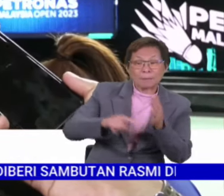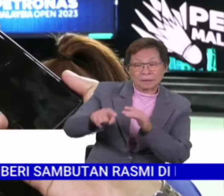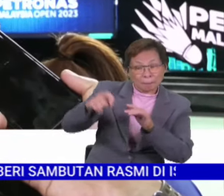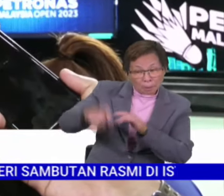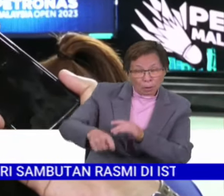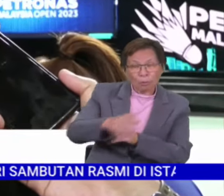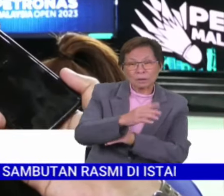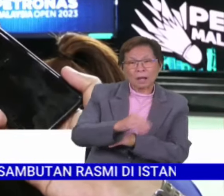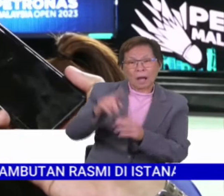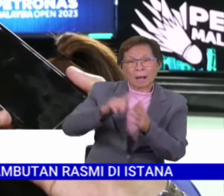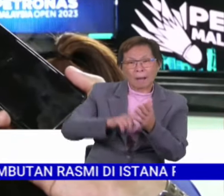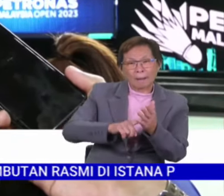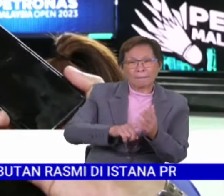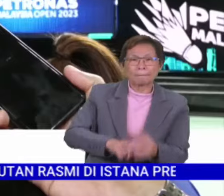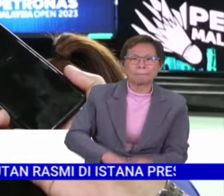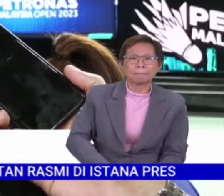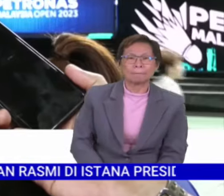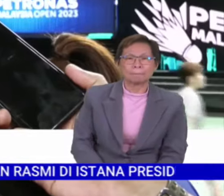apa yang dia perlu